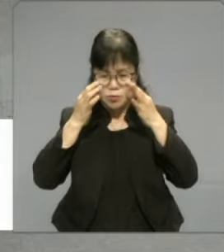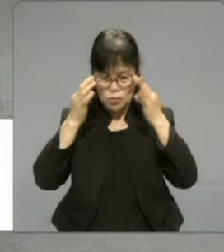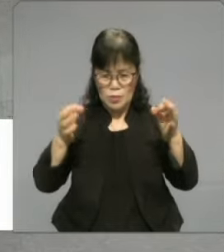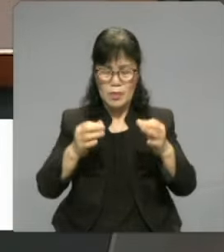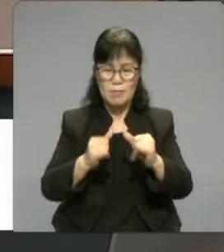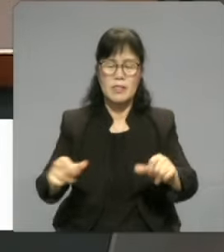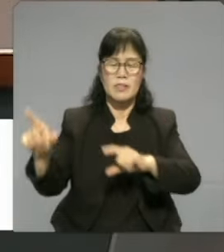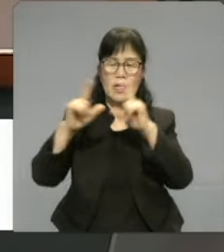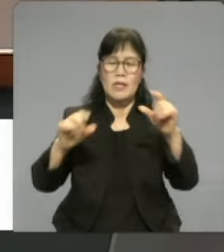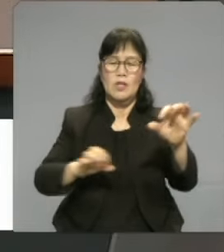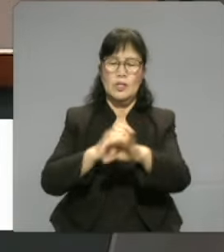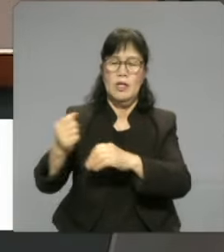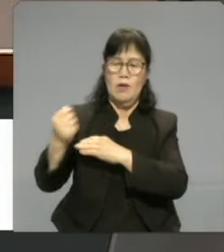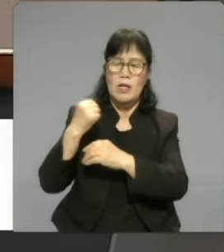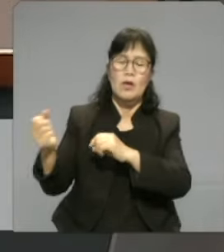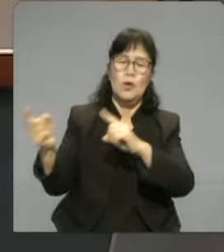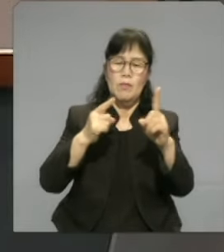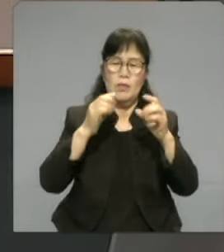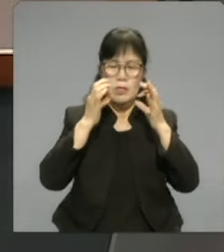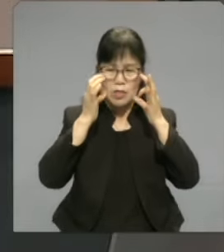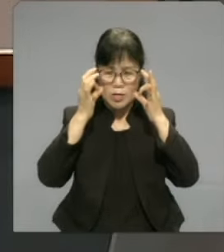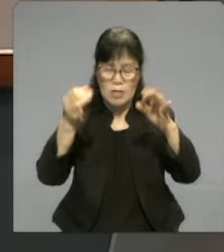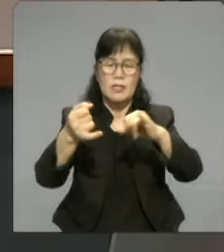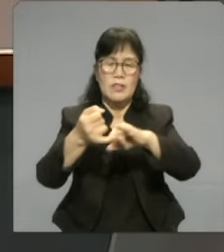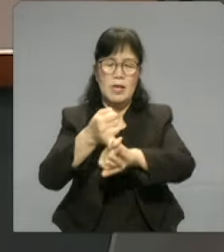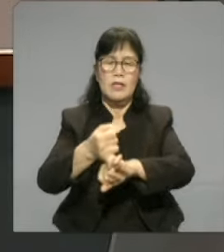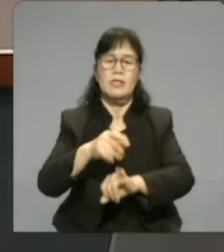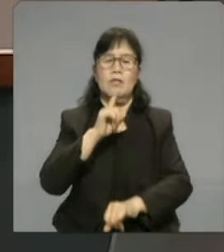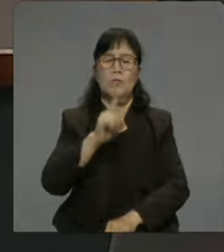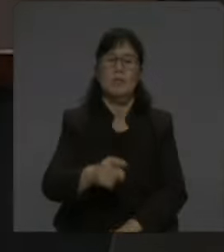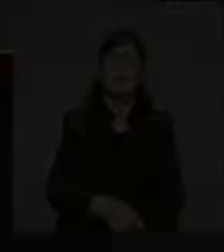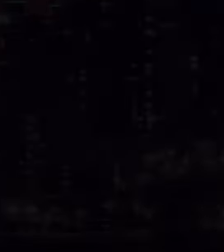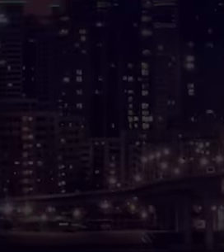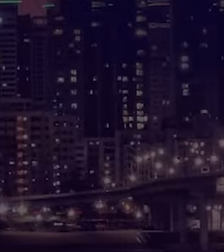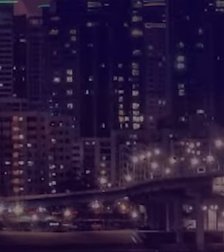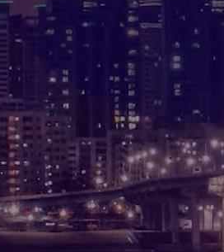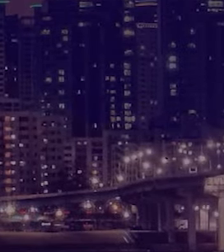민생경제 활력 회복의 전력을 다하겠다고 밝혔습니다